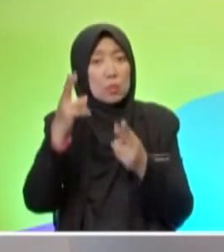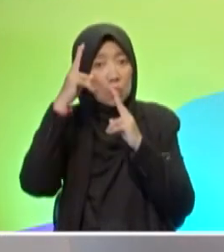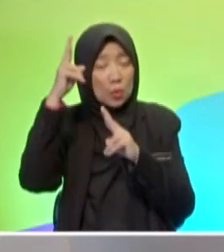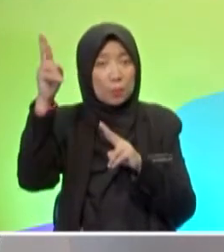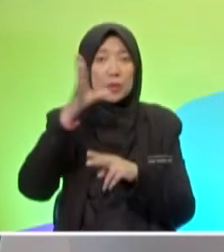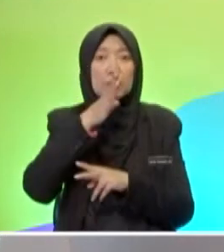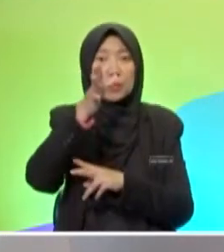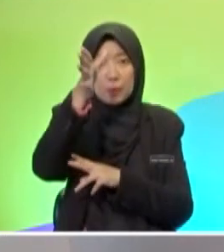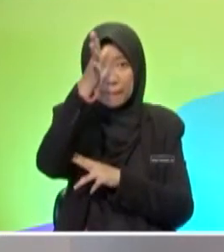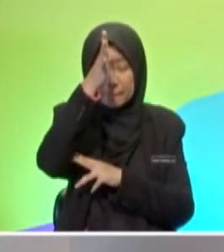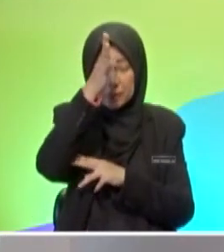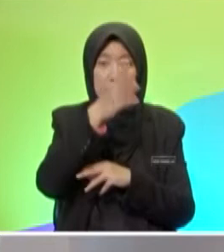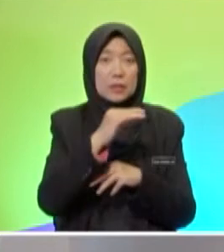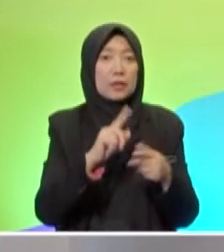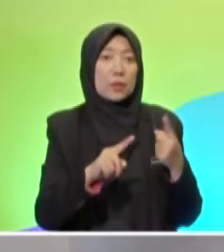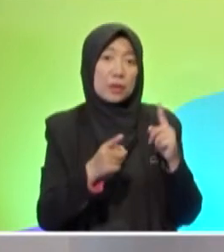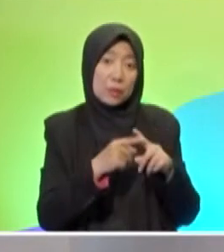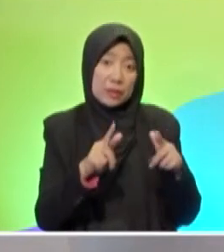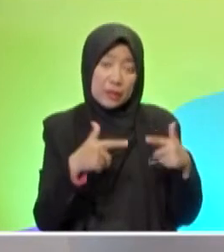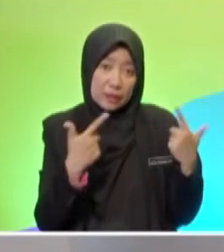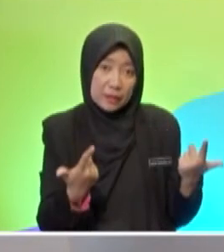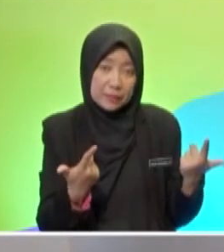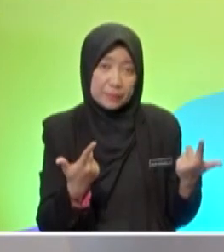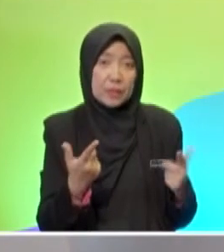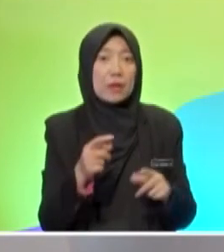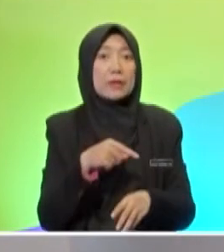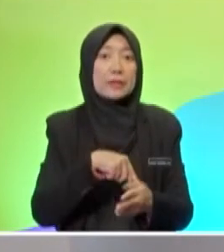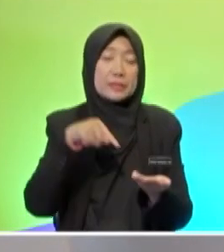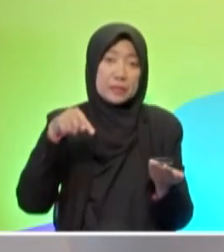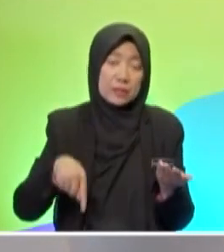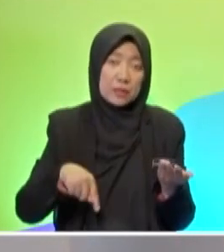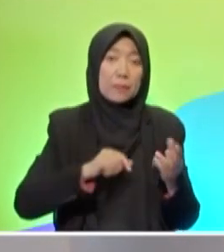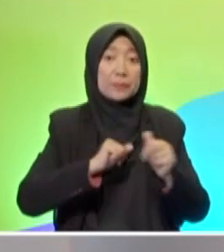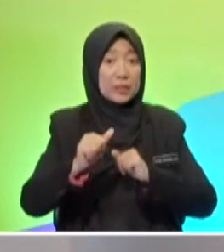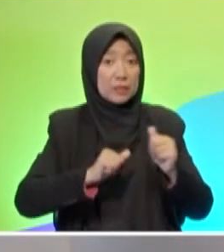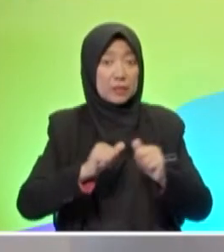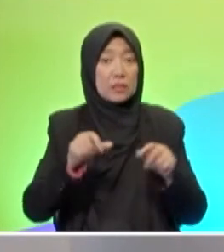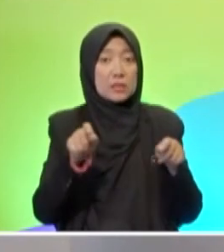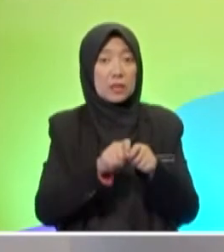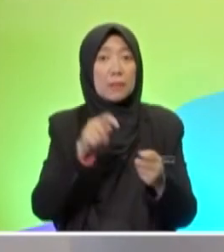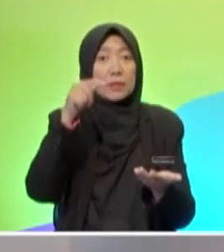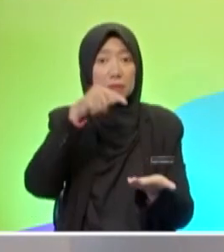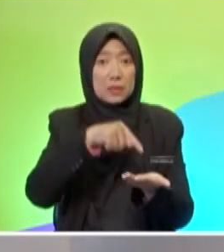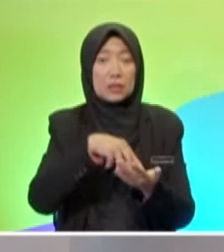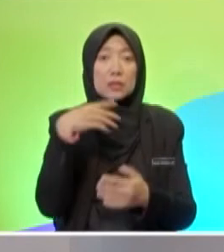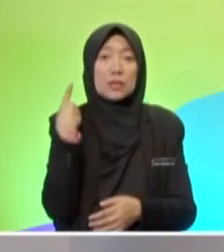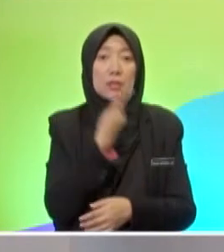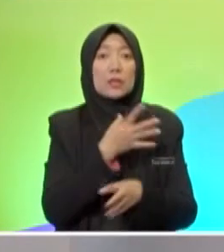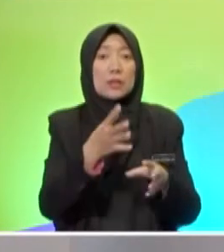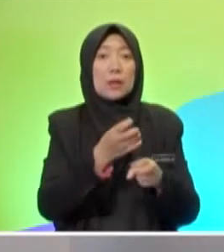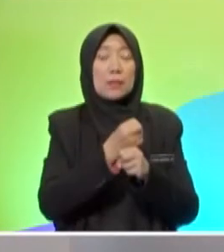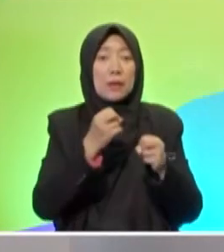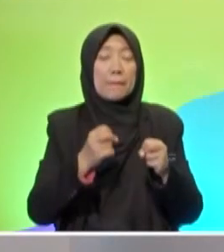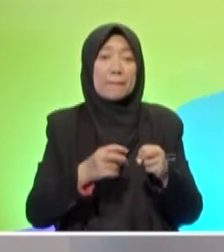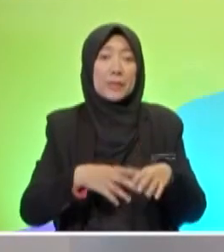dan di seperti kawan-kawan yang lain Jadi dekat sinilah melalui activity activity seperti ini kita dapat meningkatkan